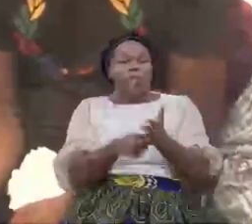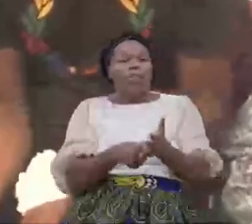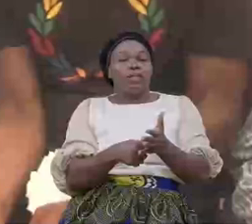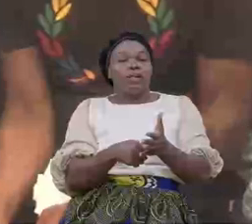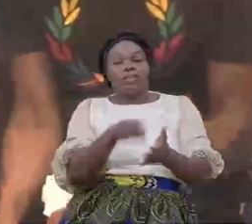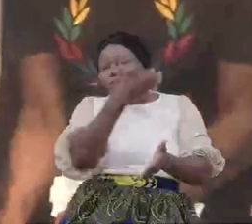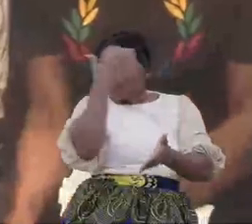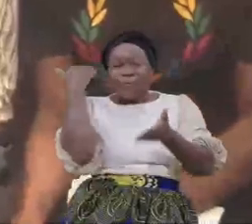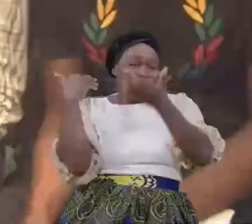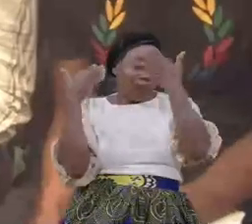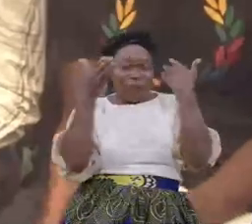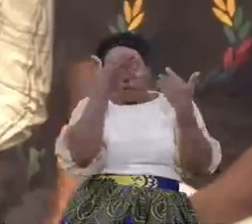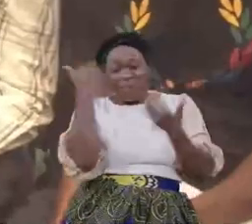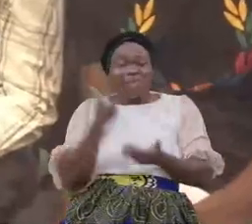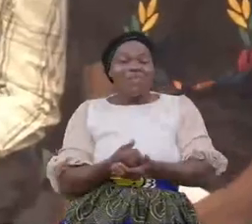devant l'Éternel.